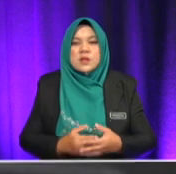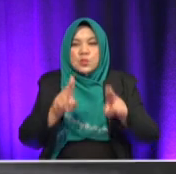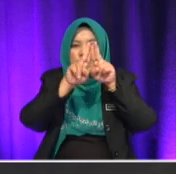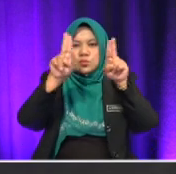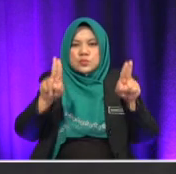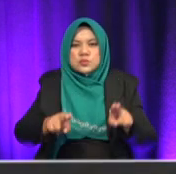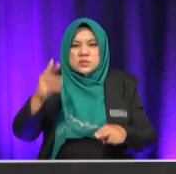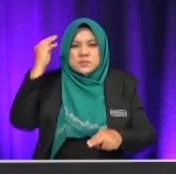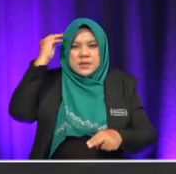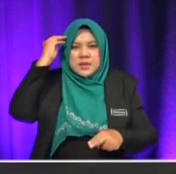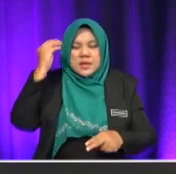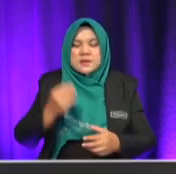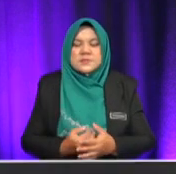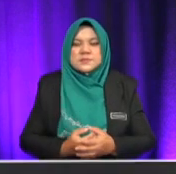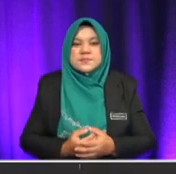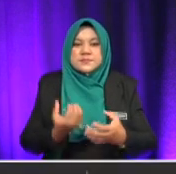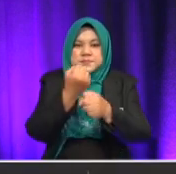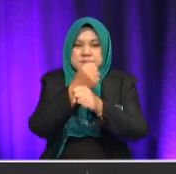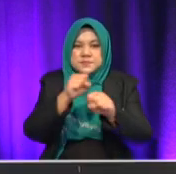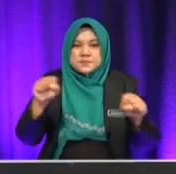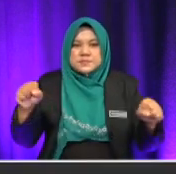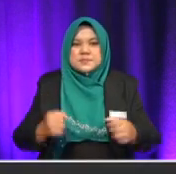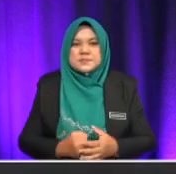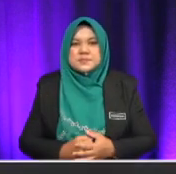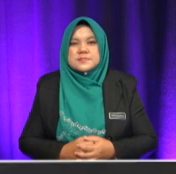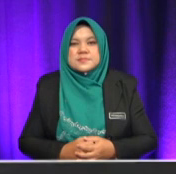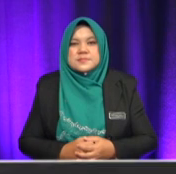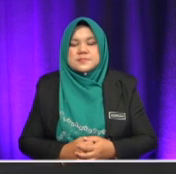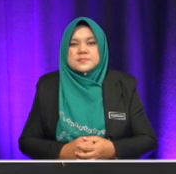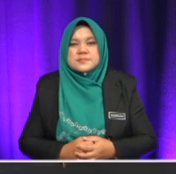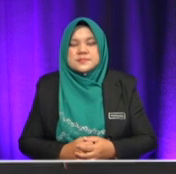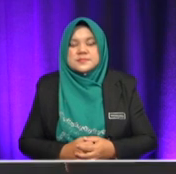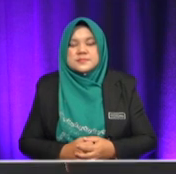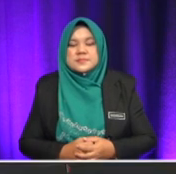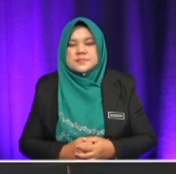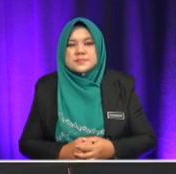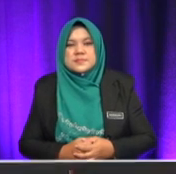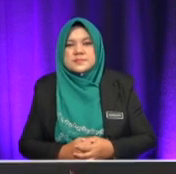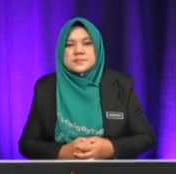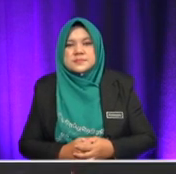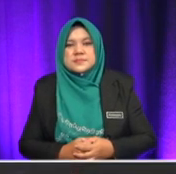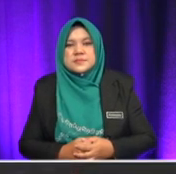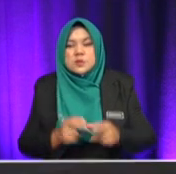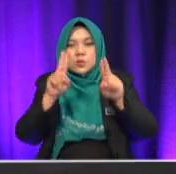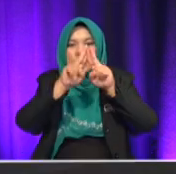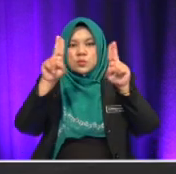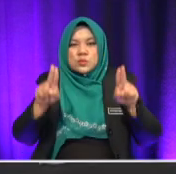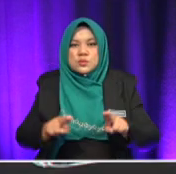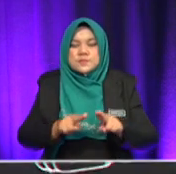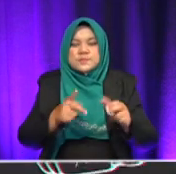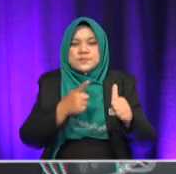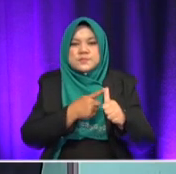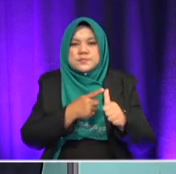sikit Oke bersedia Faiz bersedia Lukman Oke Kita uji Minda yang pertama